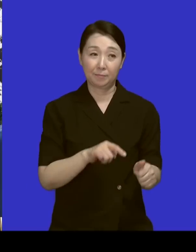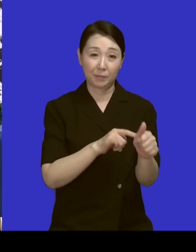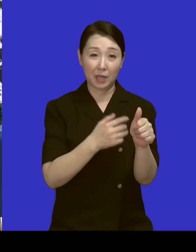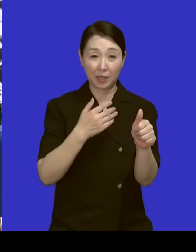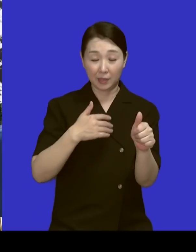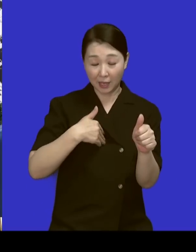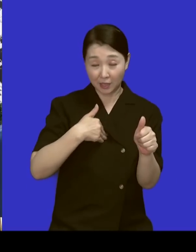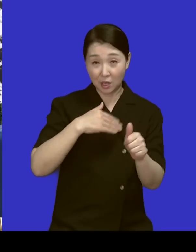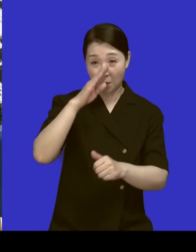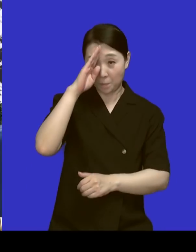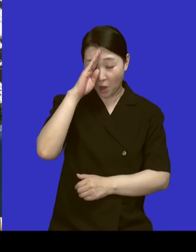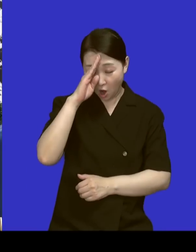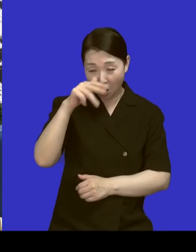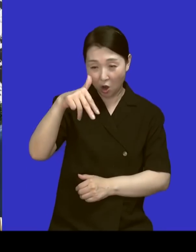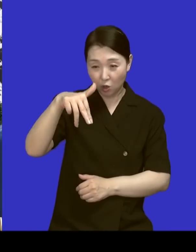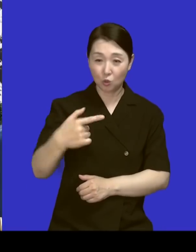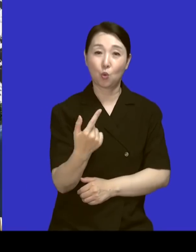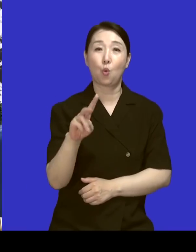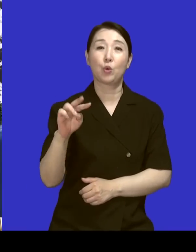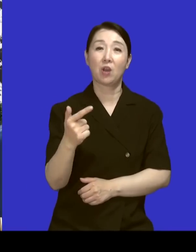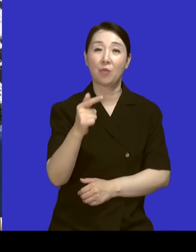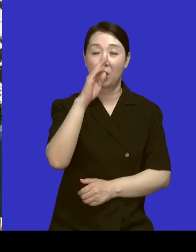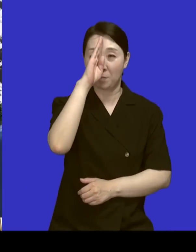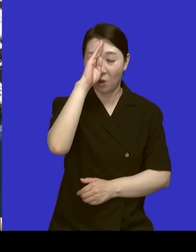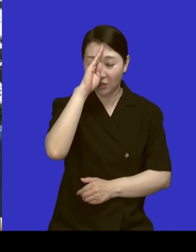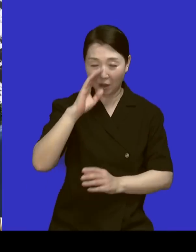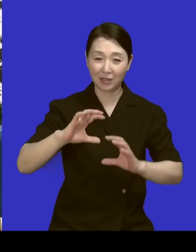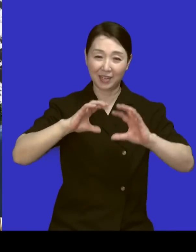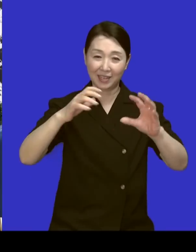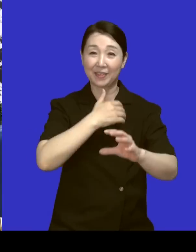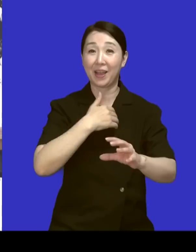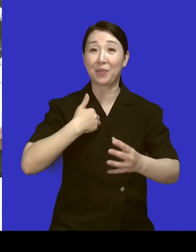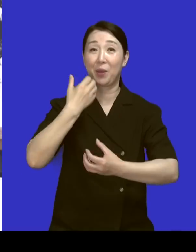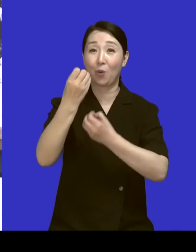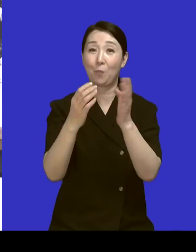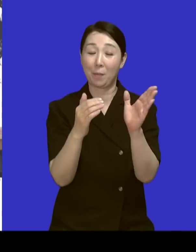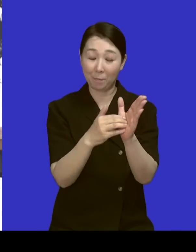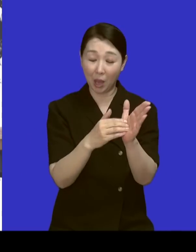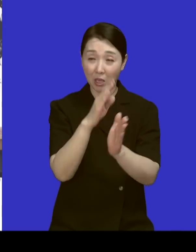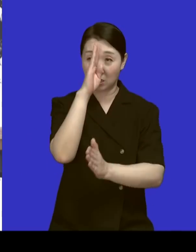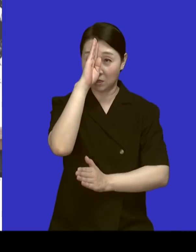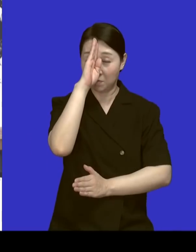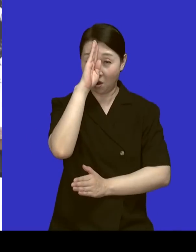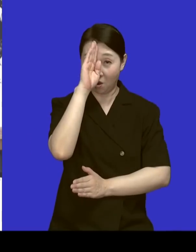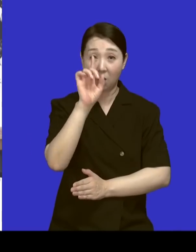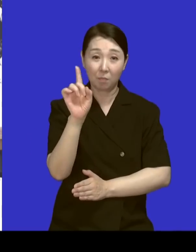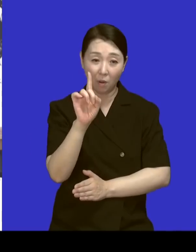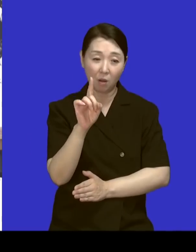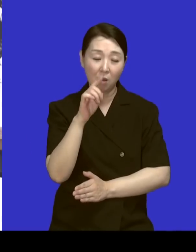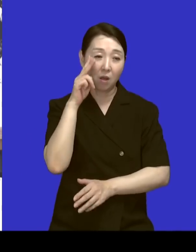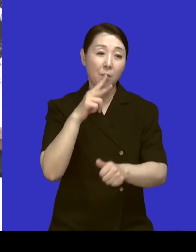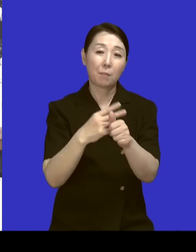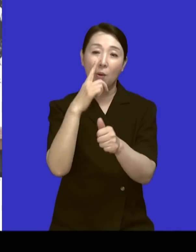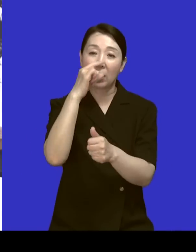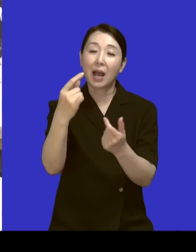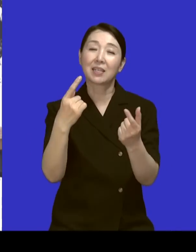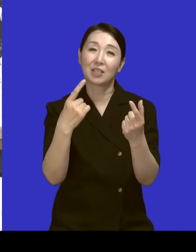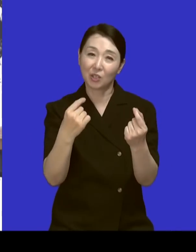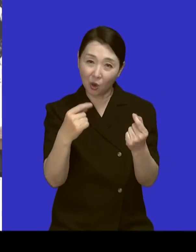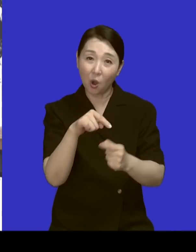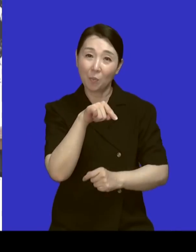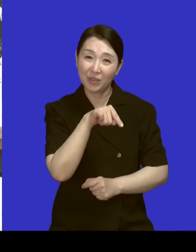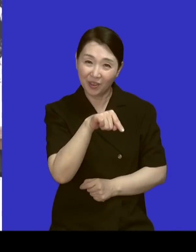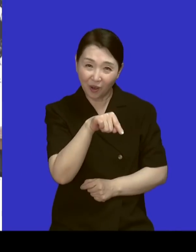나는 조현병 환자다라고 세상에 당당하게 고백을 하신 분인데요. 예. 조현병이 마치 바울의 가시처럼 자기한테